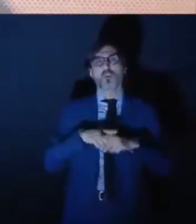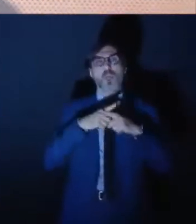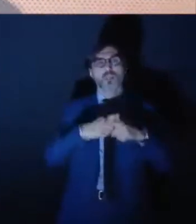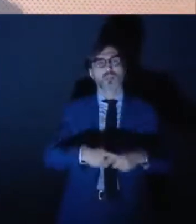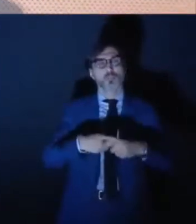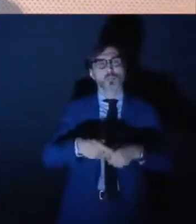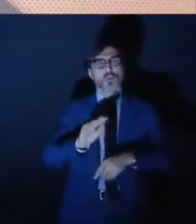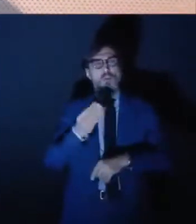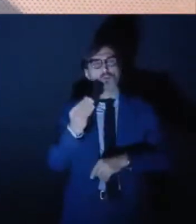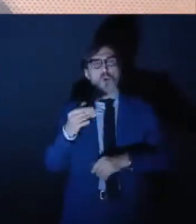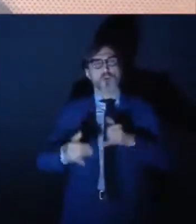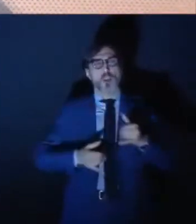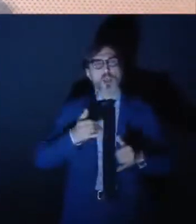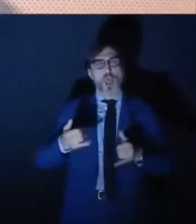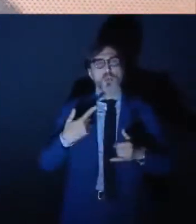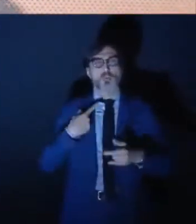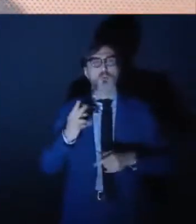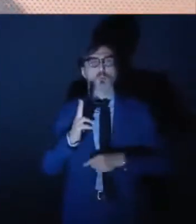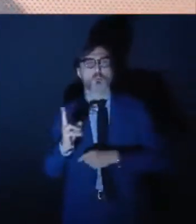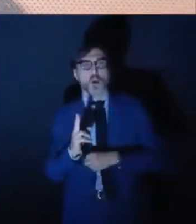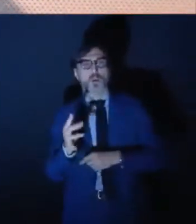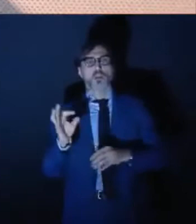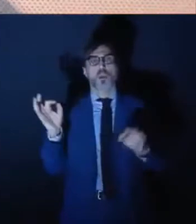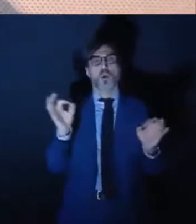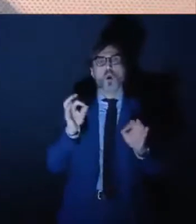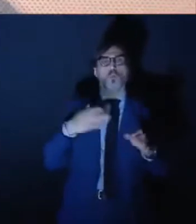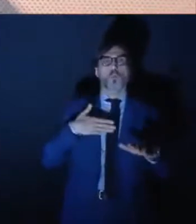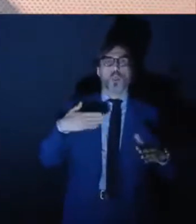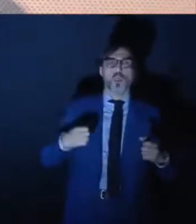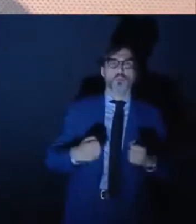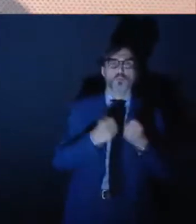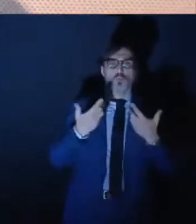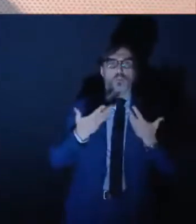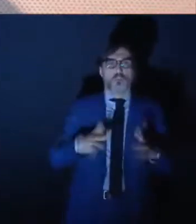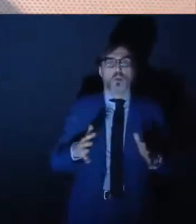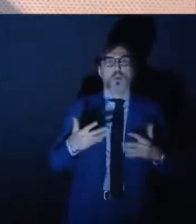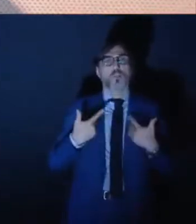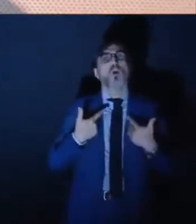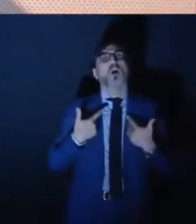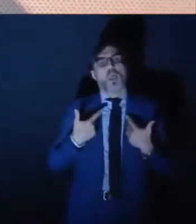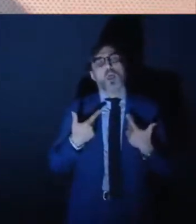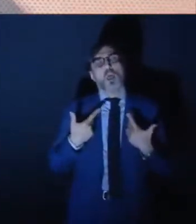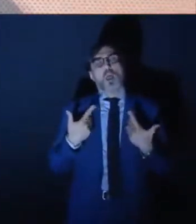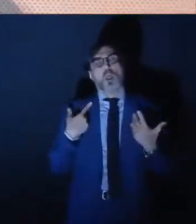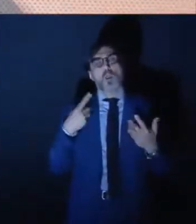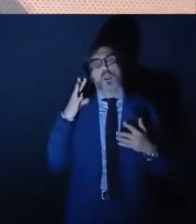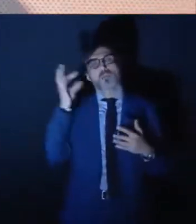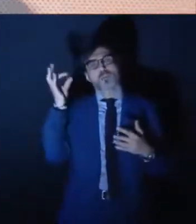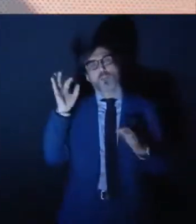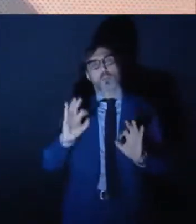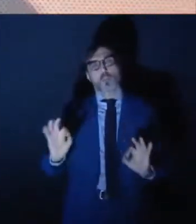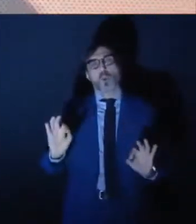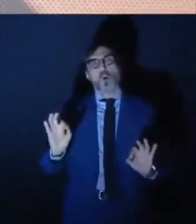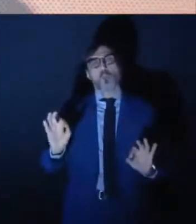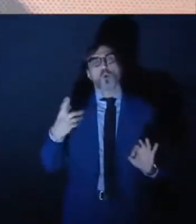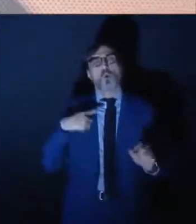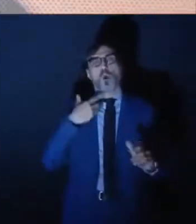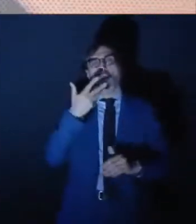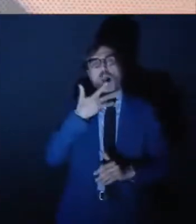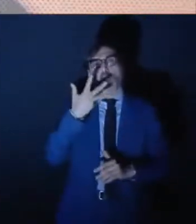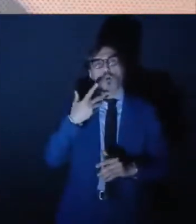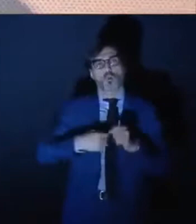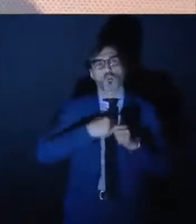tanti giovani che o hanno perso la vita o che hanno fatto comunque un incidente e noi ci siamo appunto ispirati a tutti questi racconti